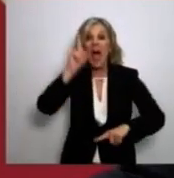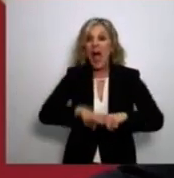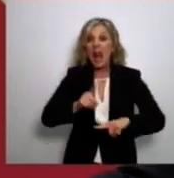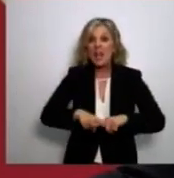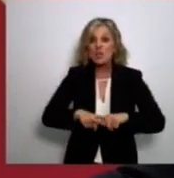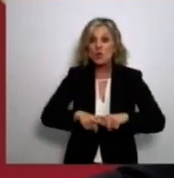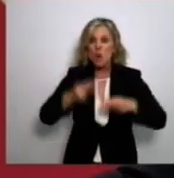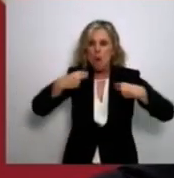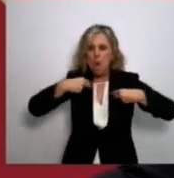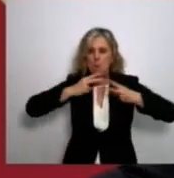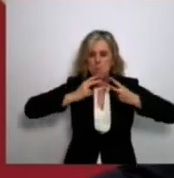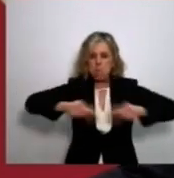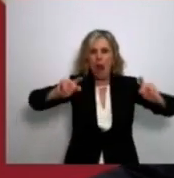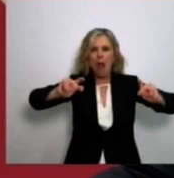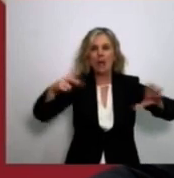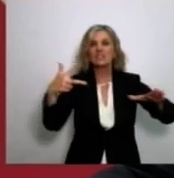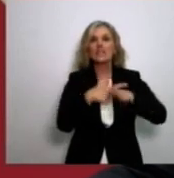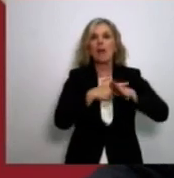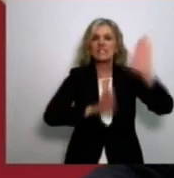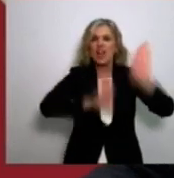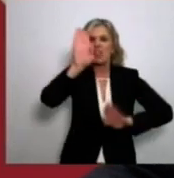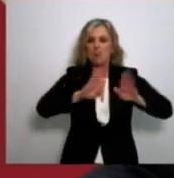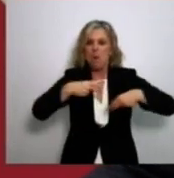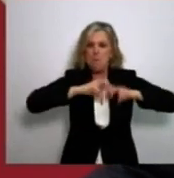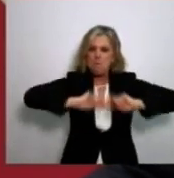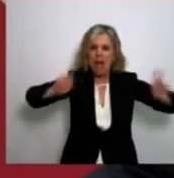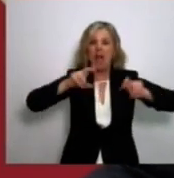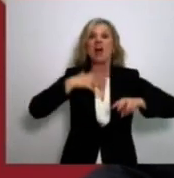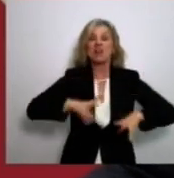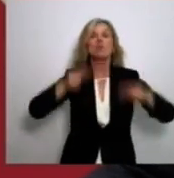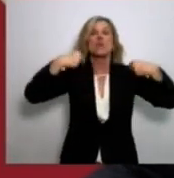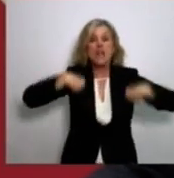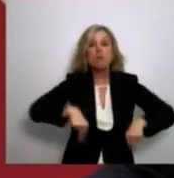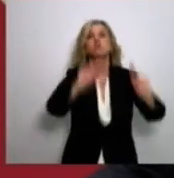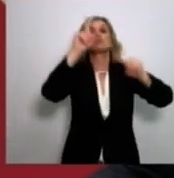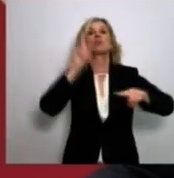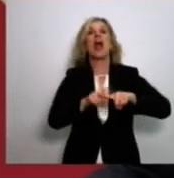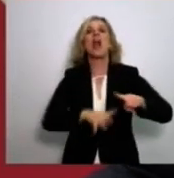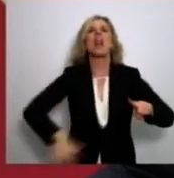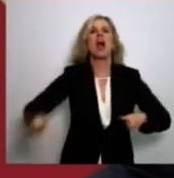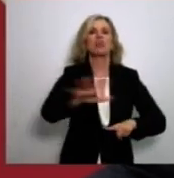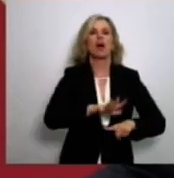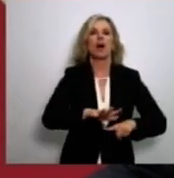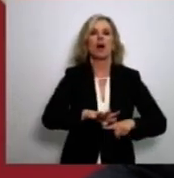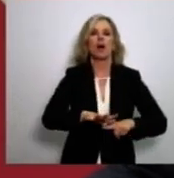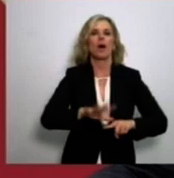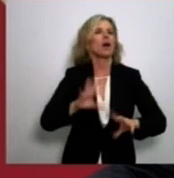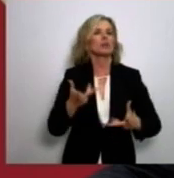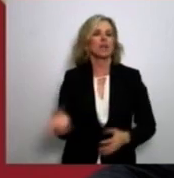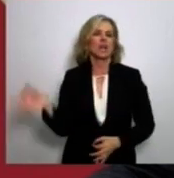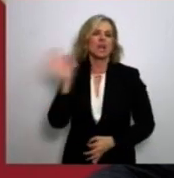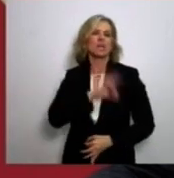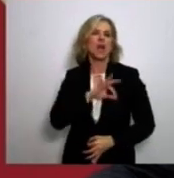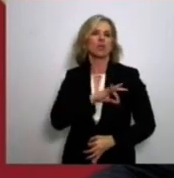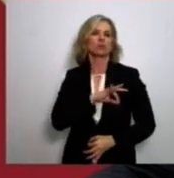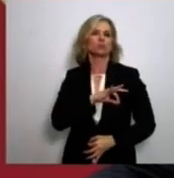αυτό το οποίο θέλουν να κάνουν σε μεγαλύτερη κλίμακα για όλη τη χώρα. Θέλουν να ξεπουλήσουν τη χώρα με τους καλύτερους όρους. Η καλύτερη όρη